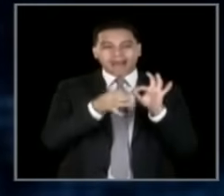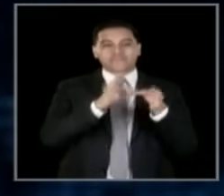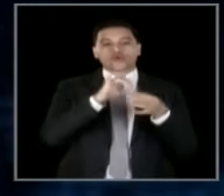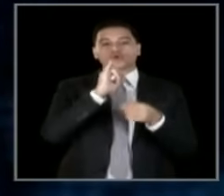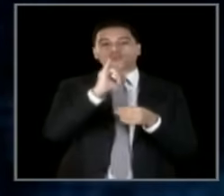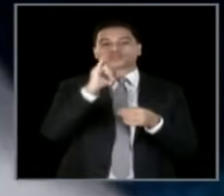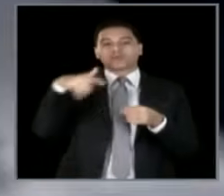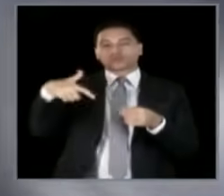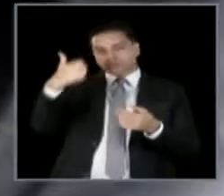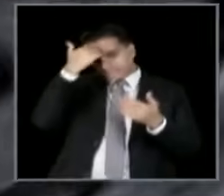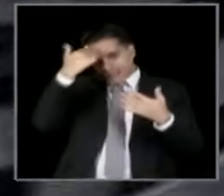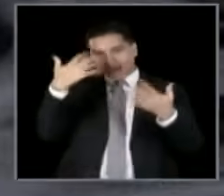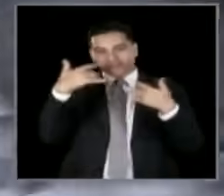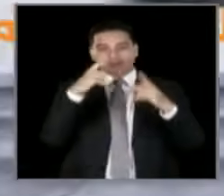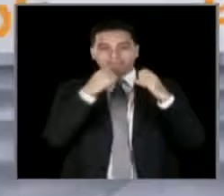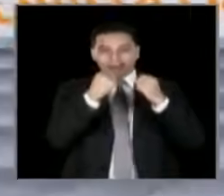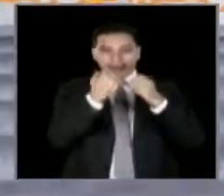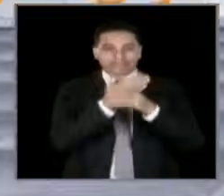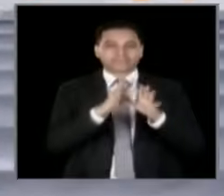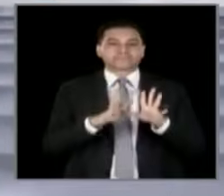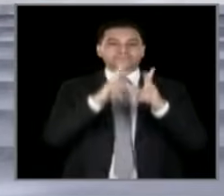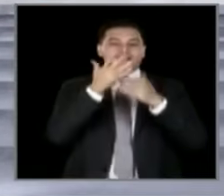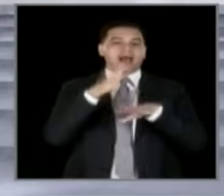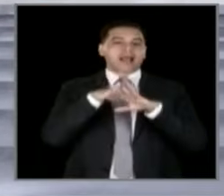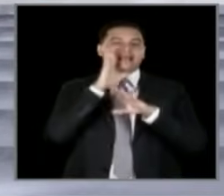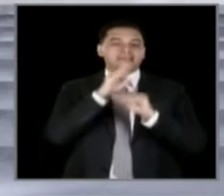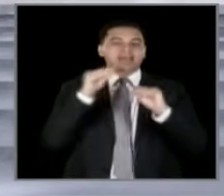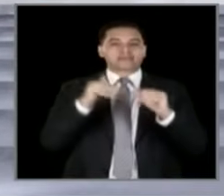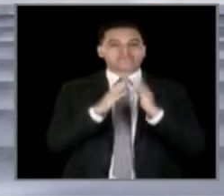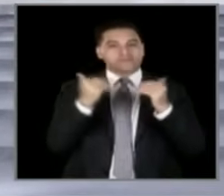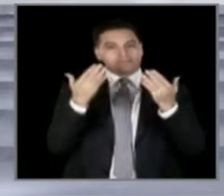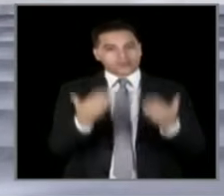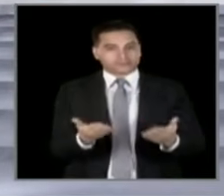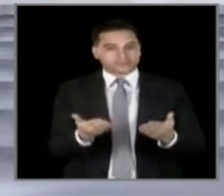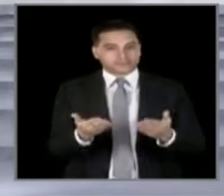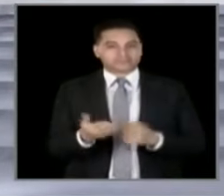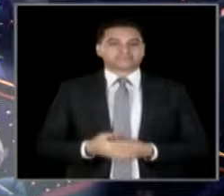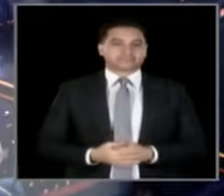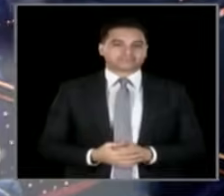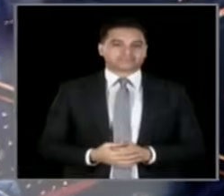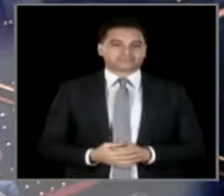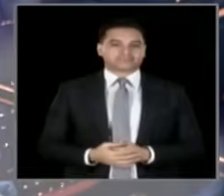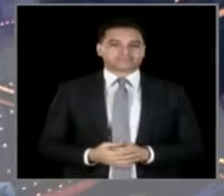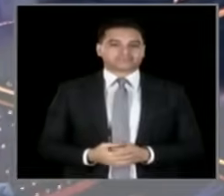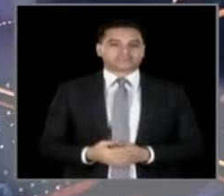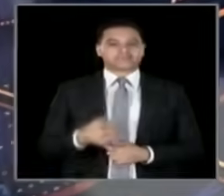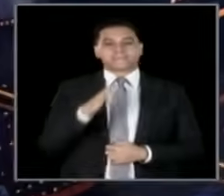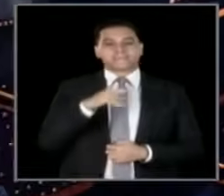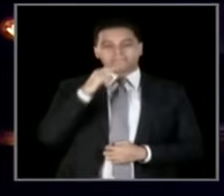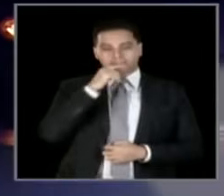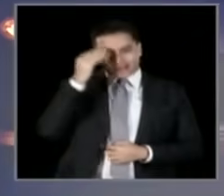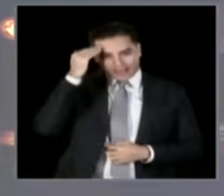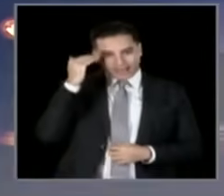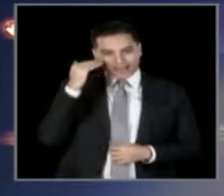9,560,000 جنيه من البنك الأهلي للمشاركة في النهوض بالمنظومة التعليمية في مصر. بنات الأرمن هارد